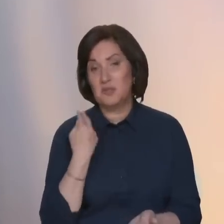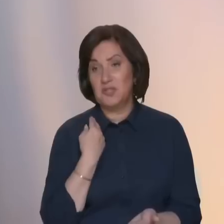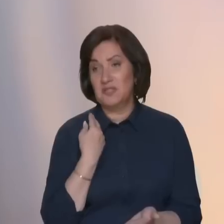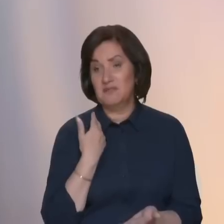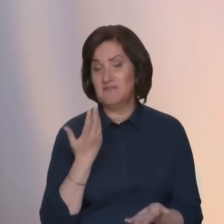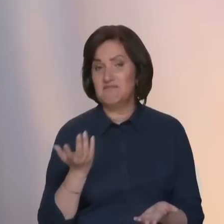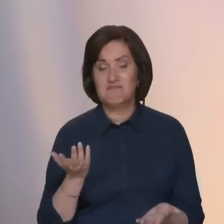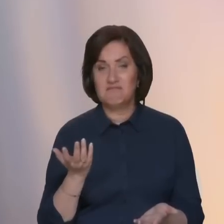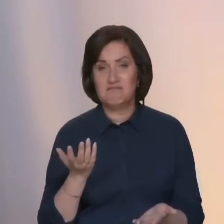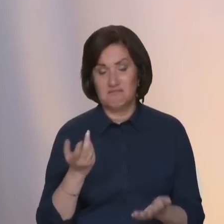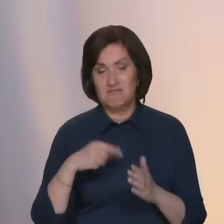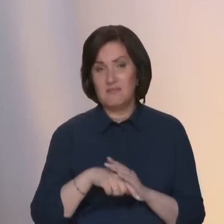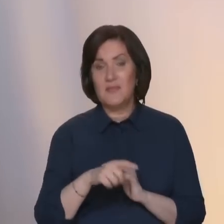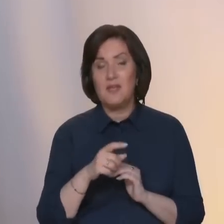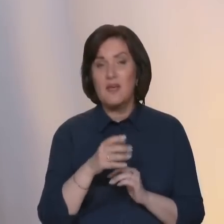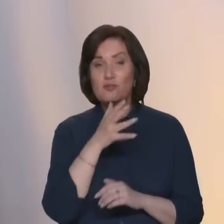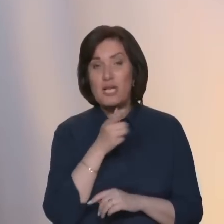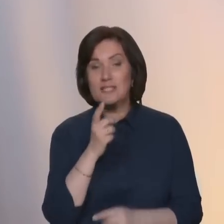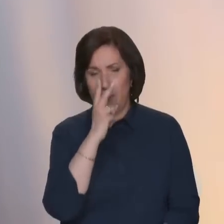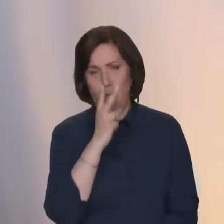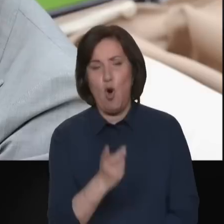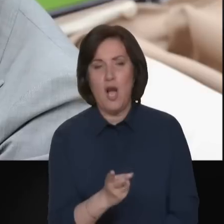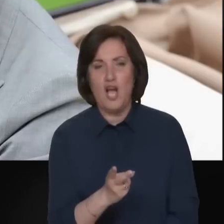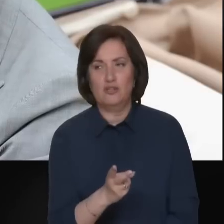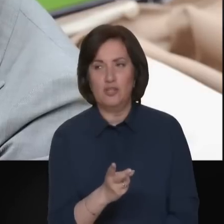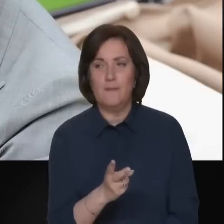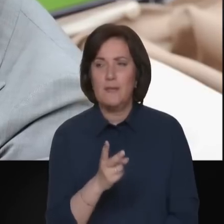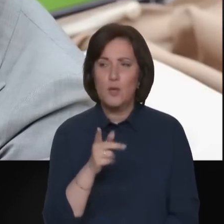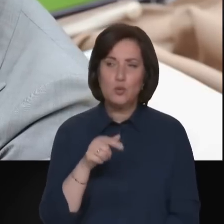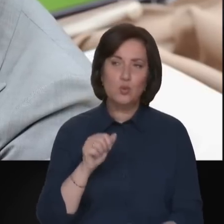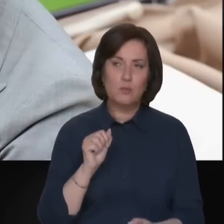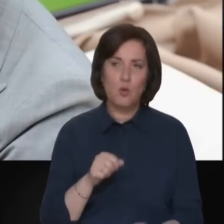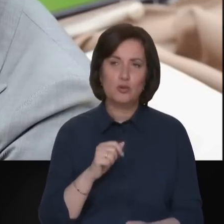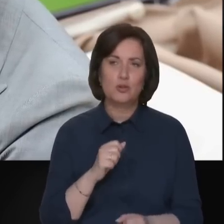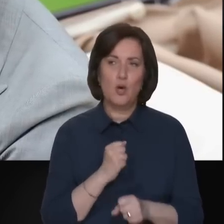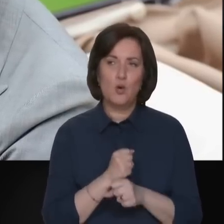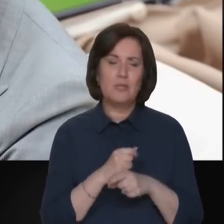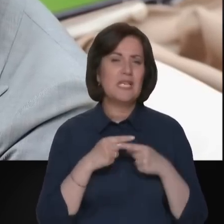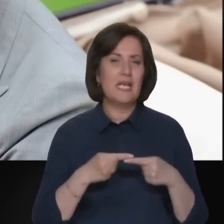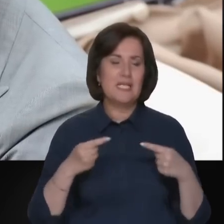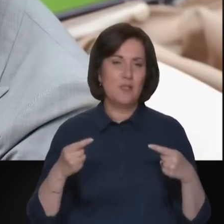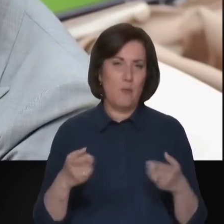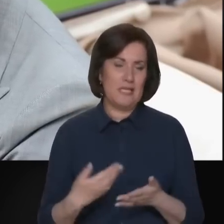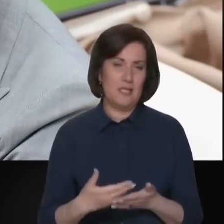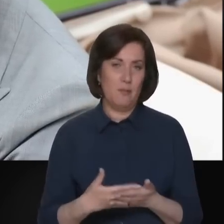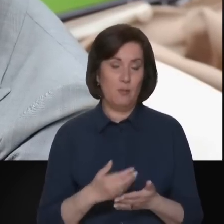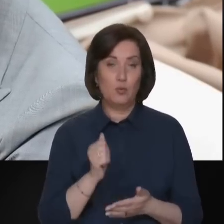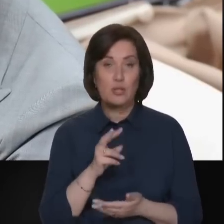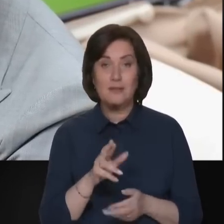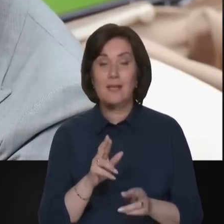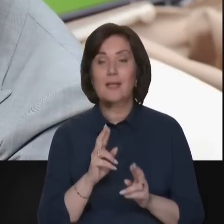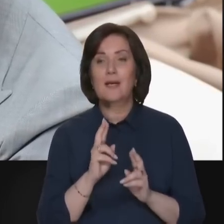time will tell, тобто час покаже насправді. І тут можна робити різноманітні припущення, але те,